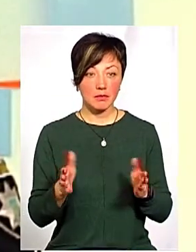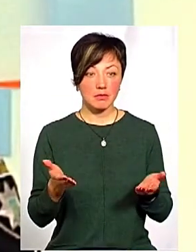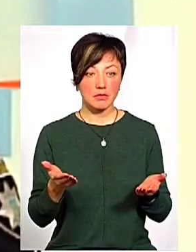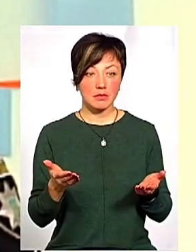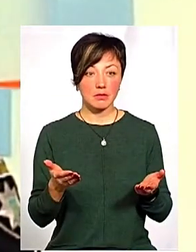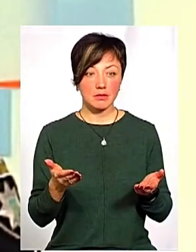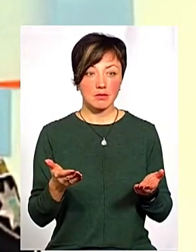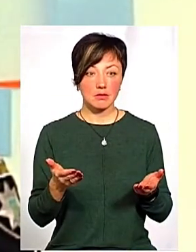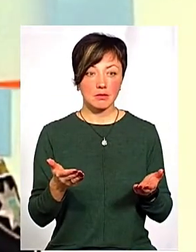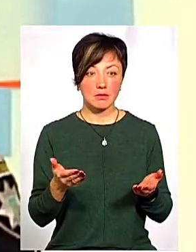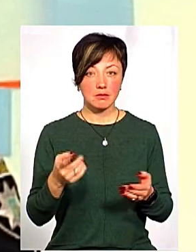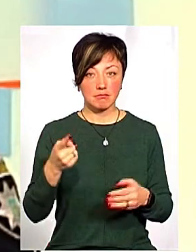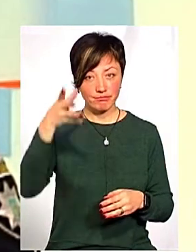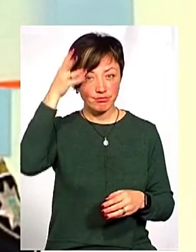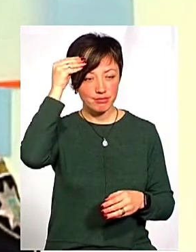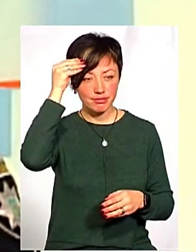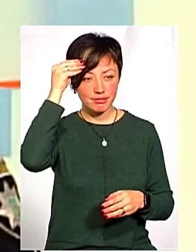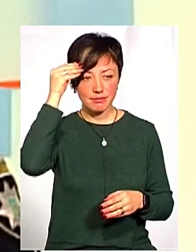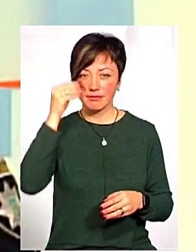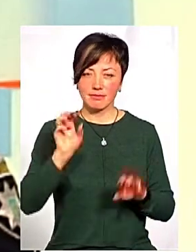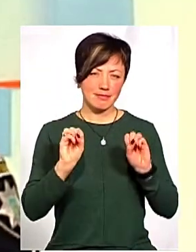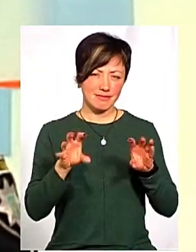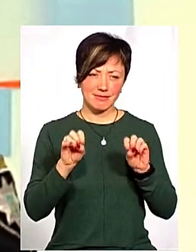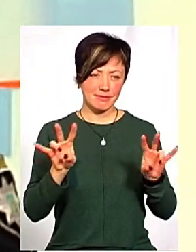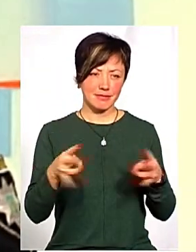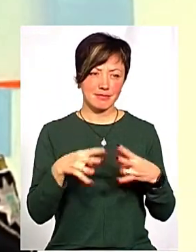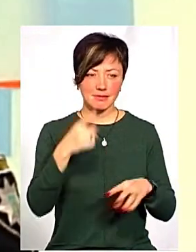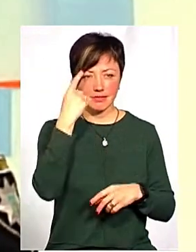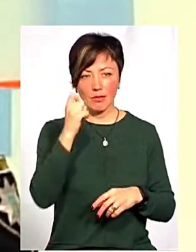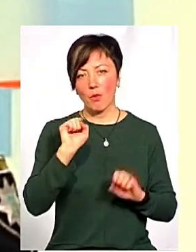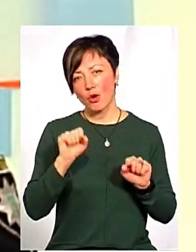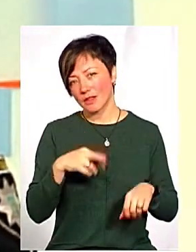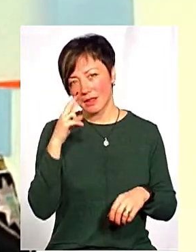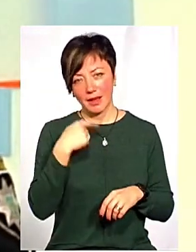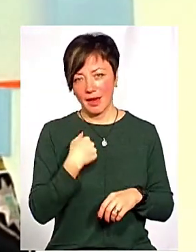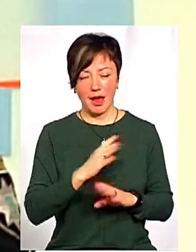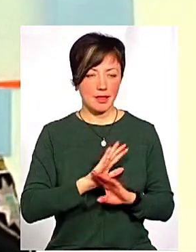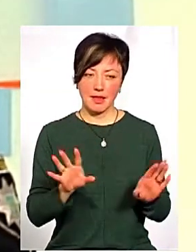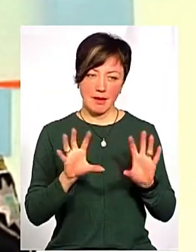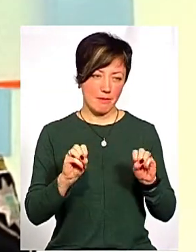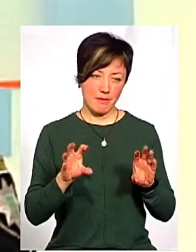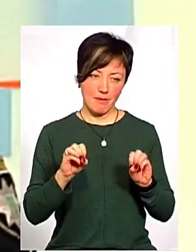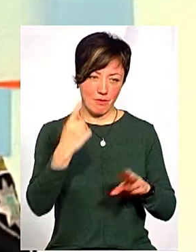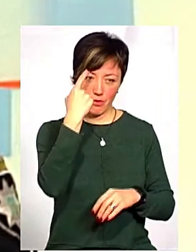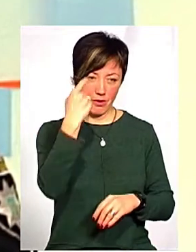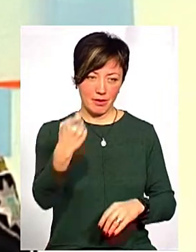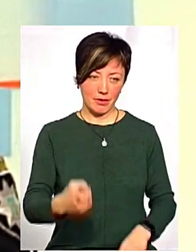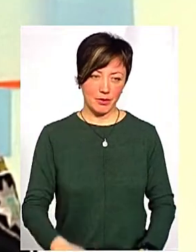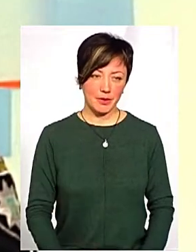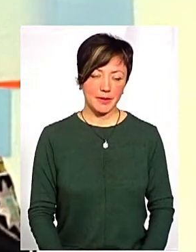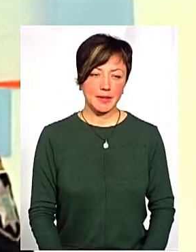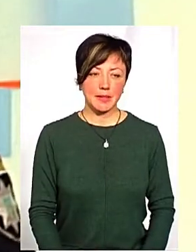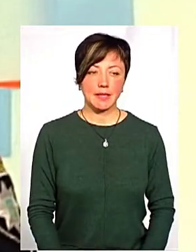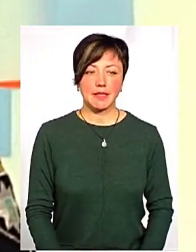вони зайшли в голову: не моргаю. Можливо, це неправильно з моєї сторони, але я не моргаю.